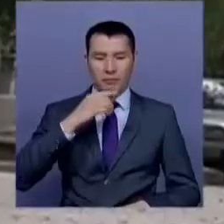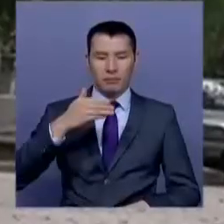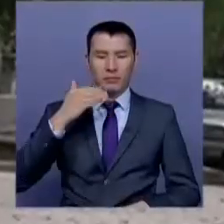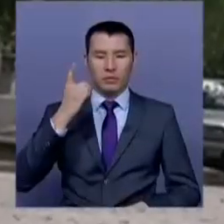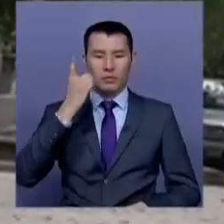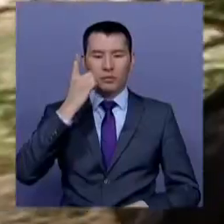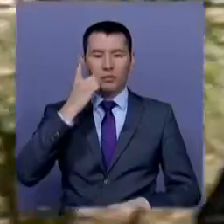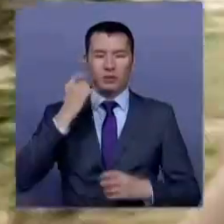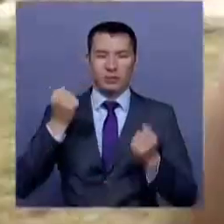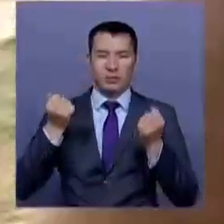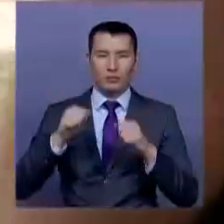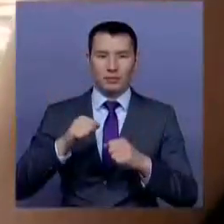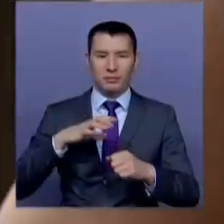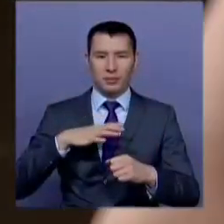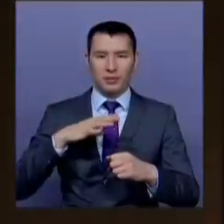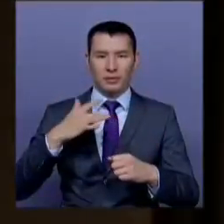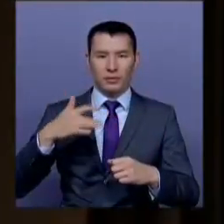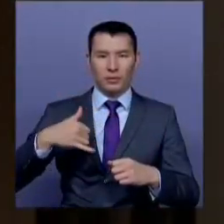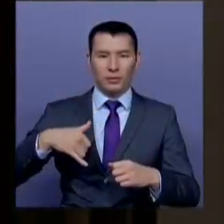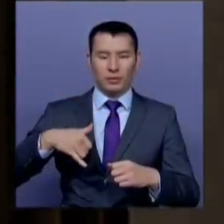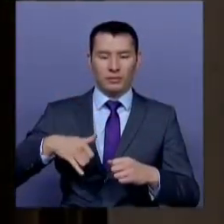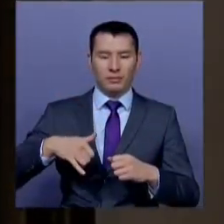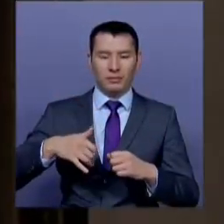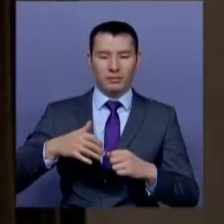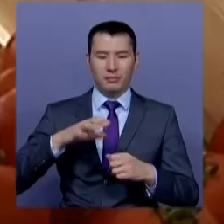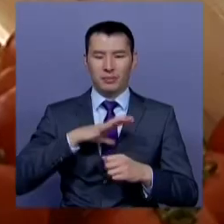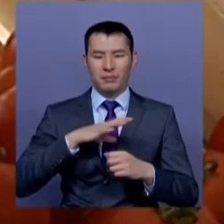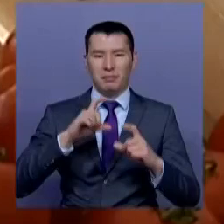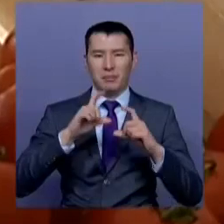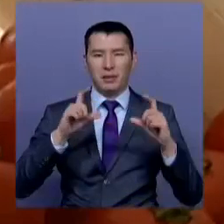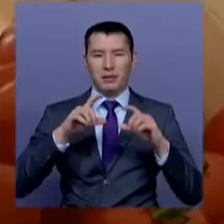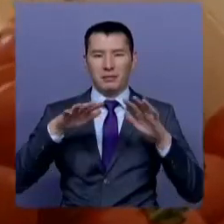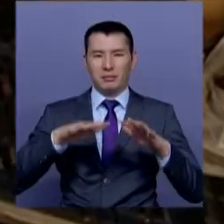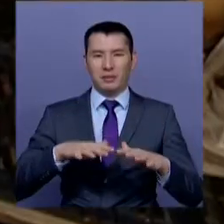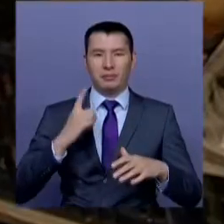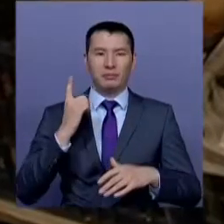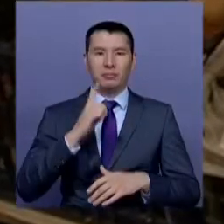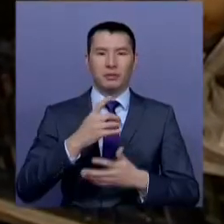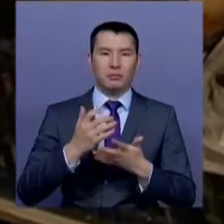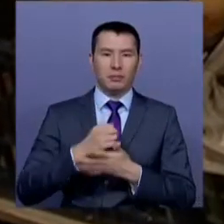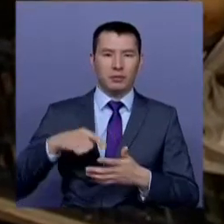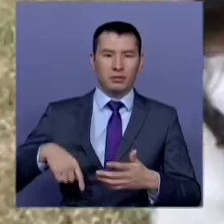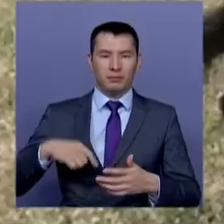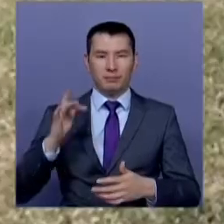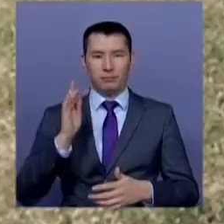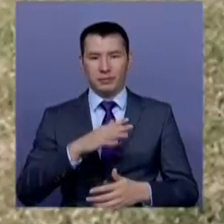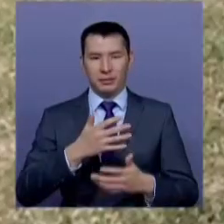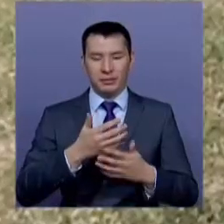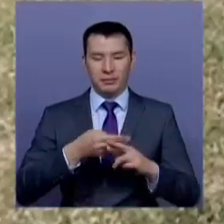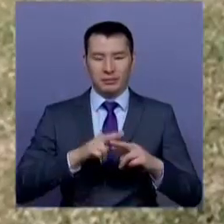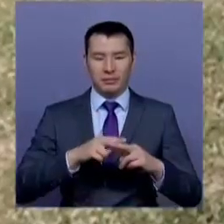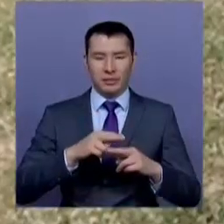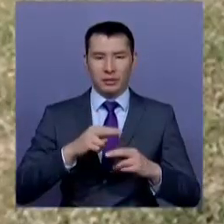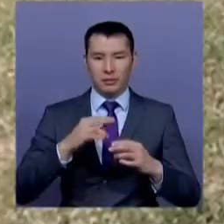украли сотовый телефон, вытащили прямо из сумки. Все произошло в одном из овощных магазинов Ауэзовского района около дома. Заметив пропажу, девушка